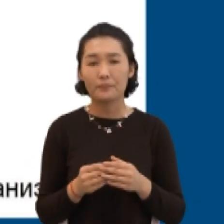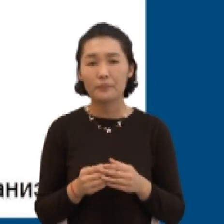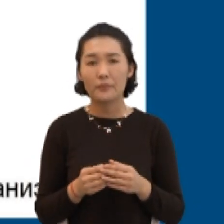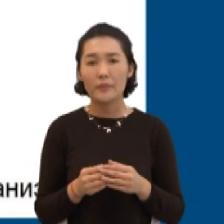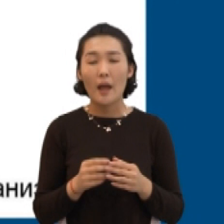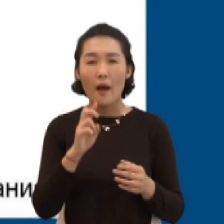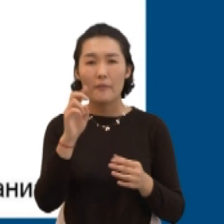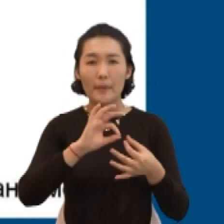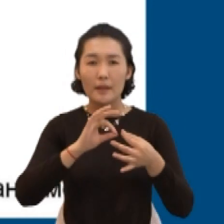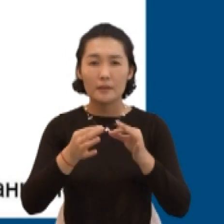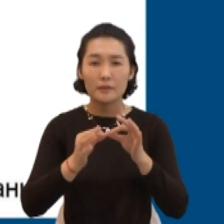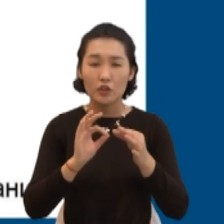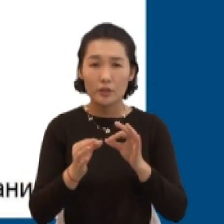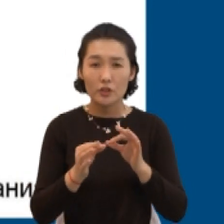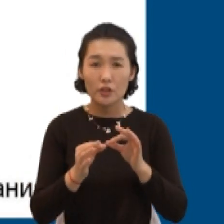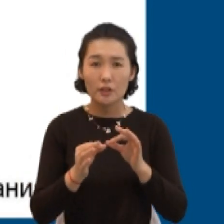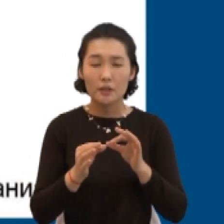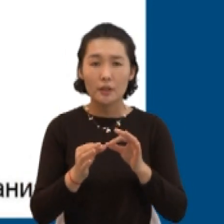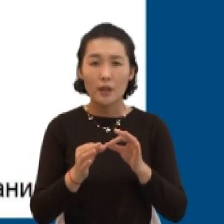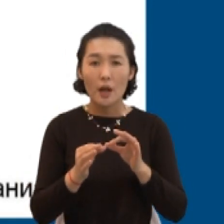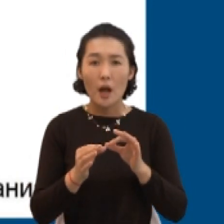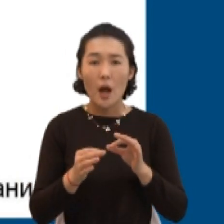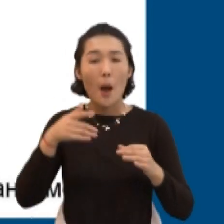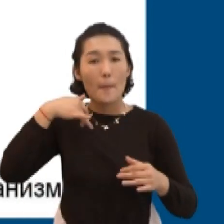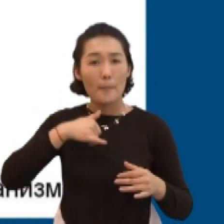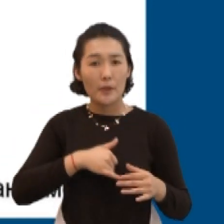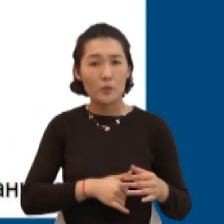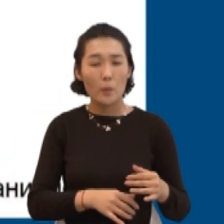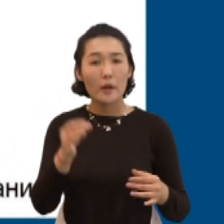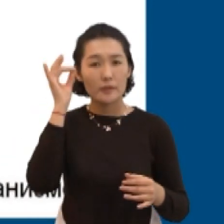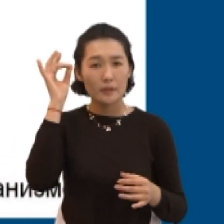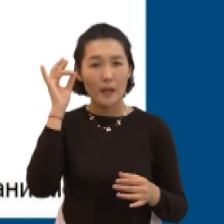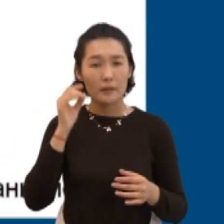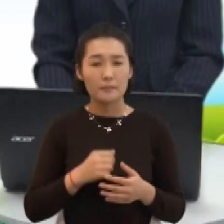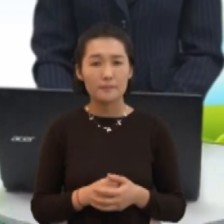поступают сигналы от различных органов.